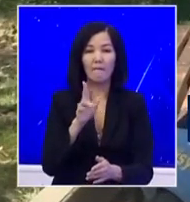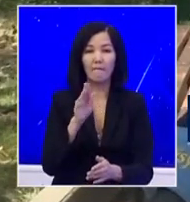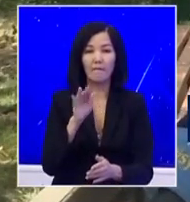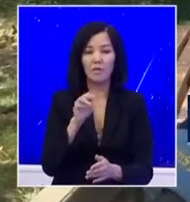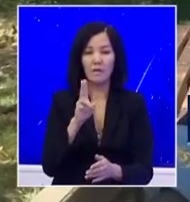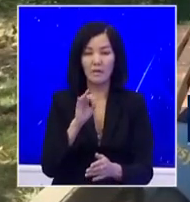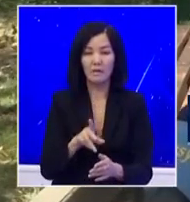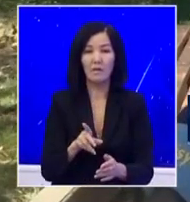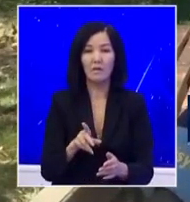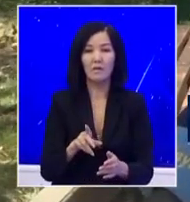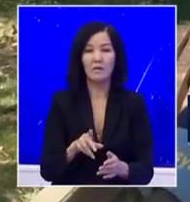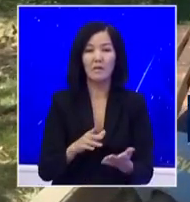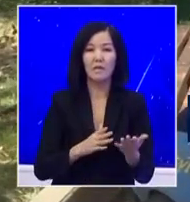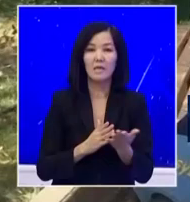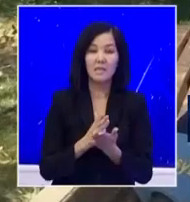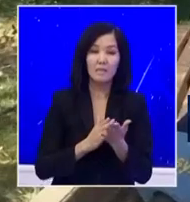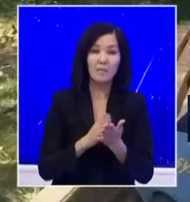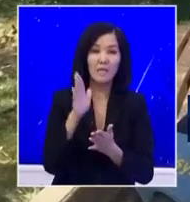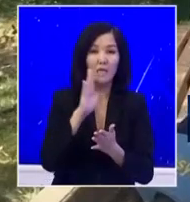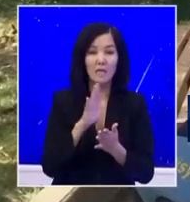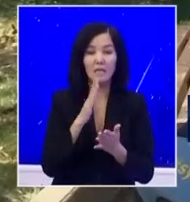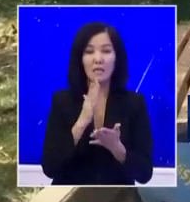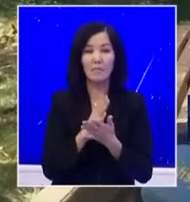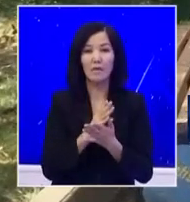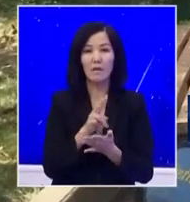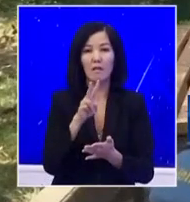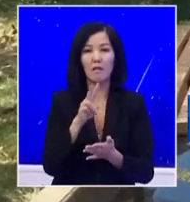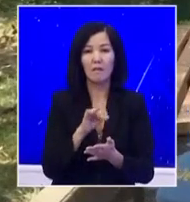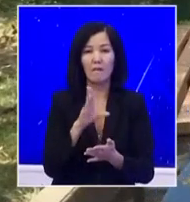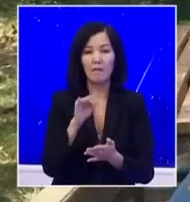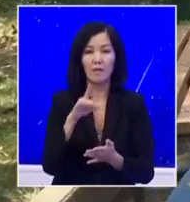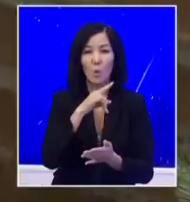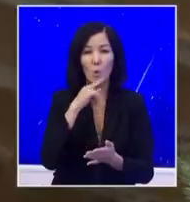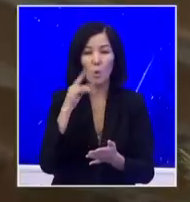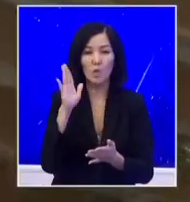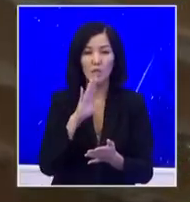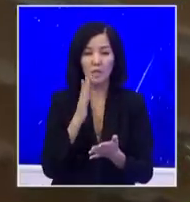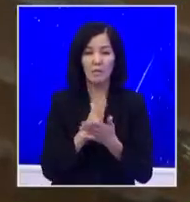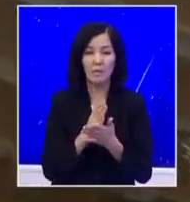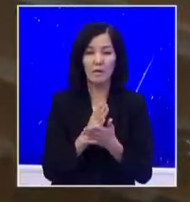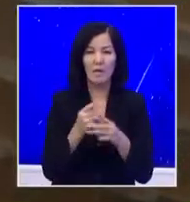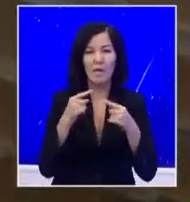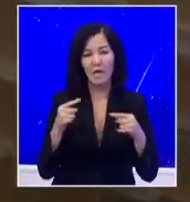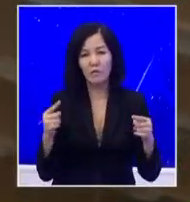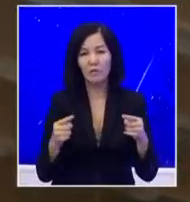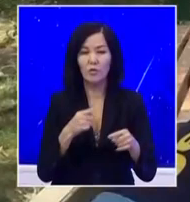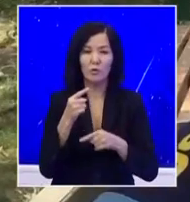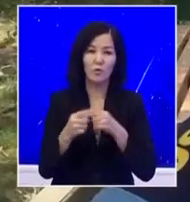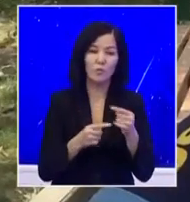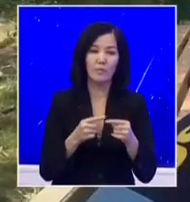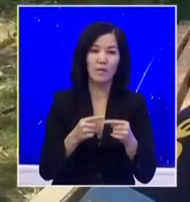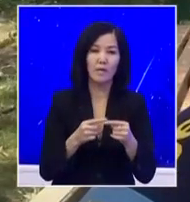малинуа деген қызметтік иттерді. Және лабрадор. Орыс панелі. Иттеріміз әр направлениемен жұмыс